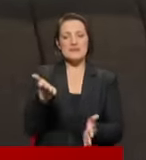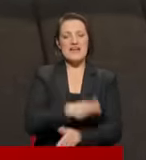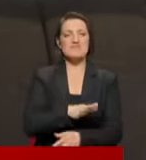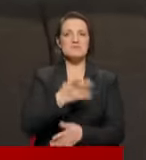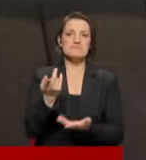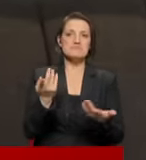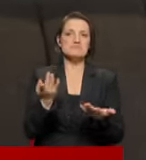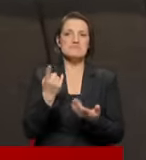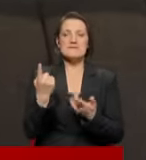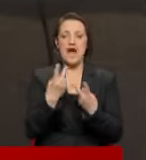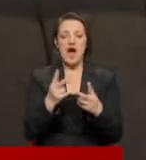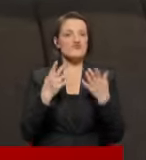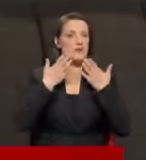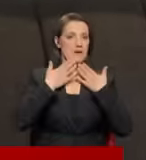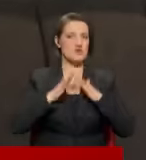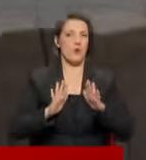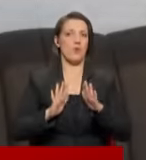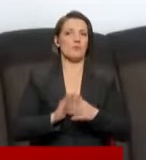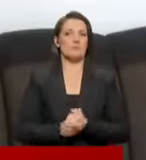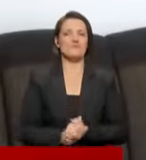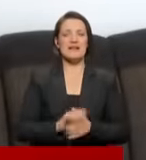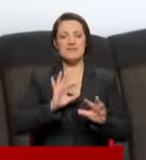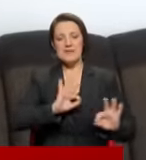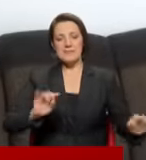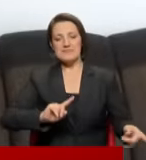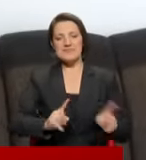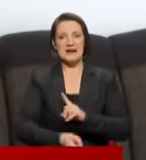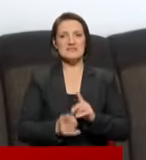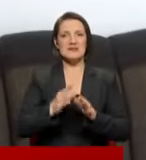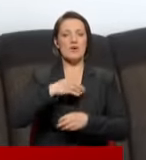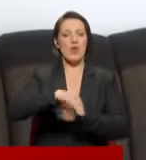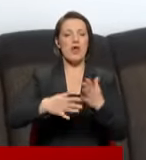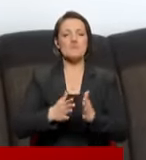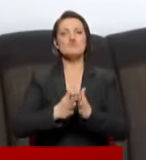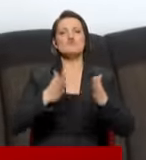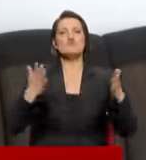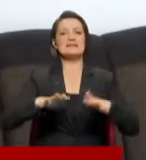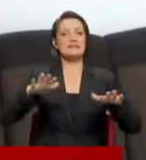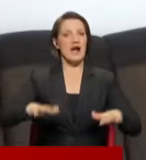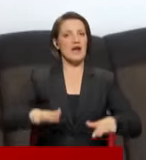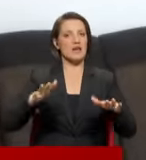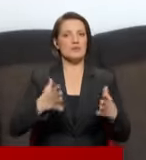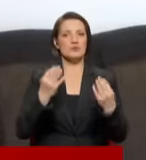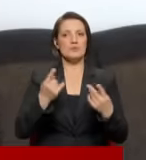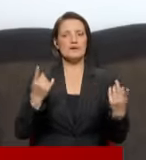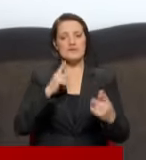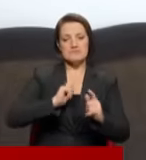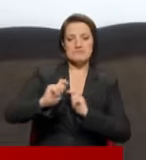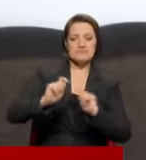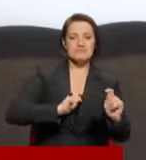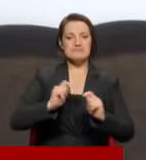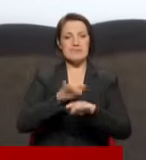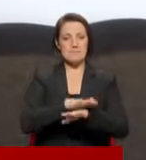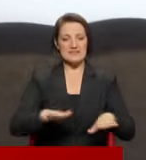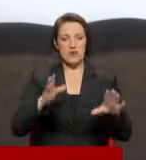teşebbüs ettiğine dair herhangi bir açıklama yapmadı. Tam tersi olaylar büyümesin, yatışsın diye bir müzakere masasında